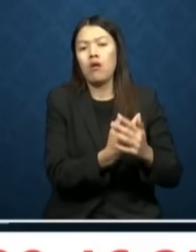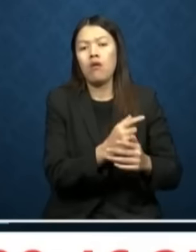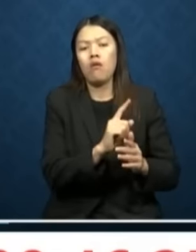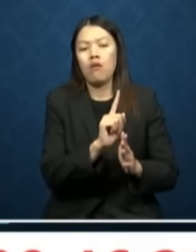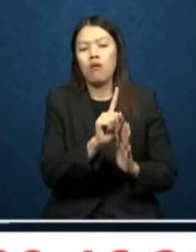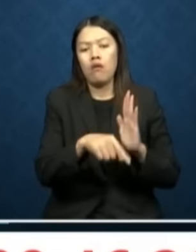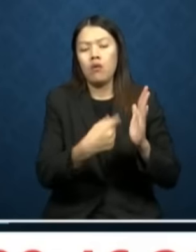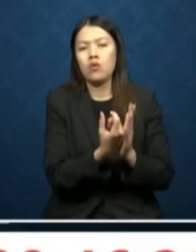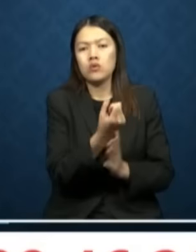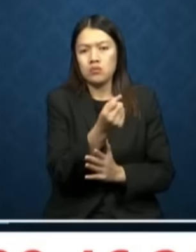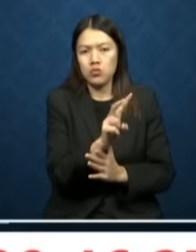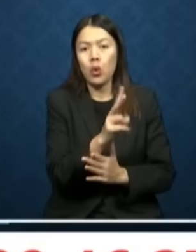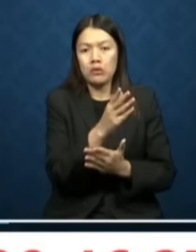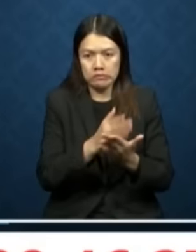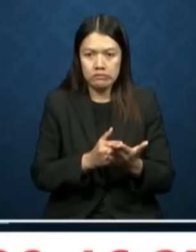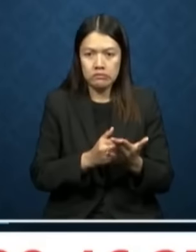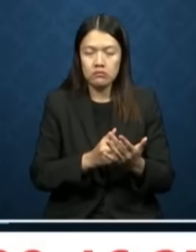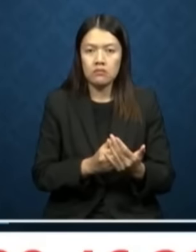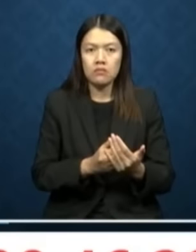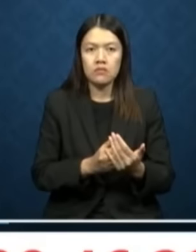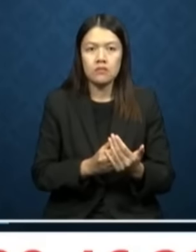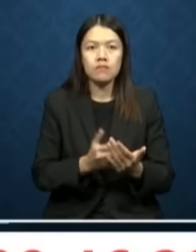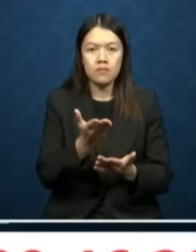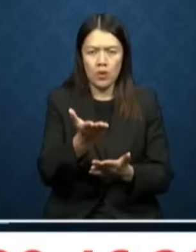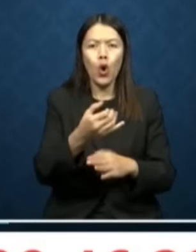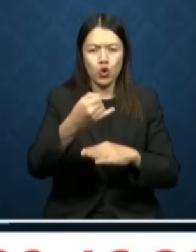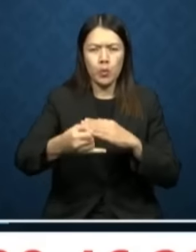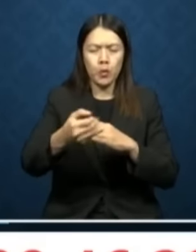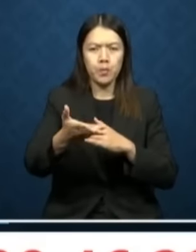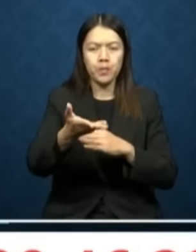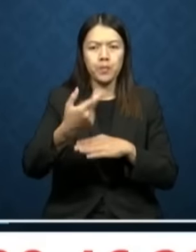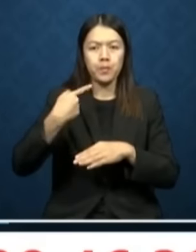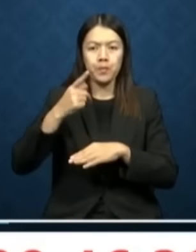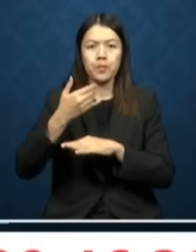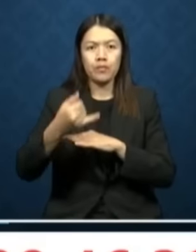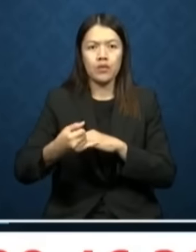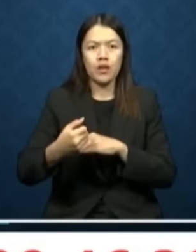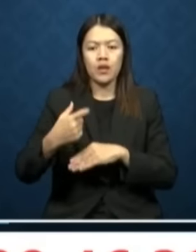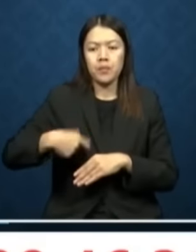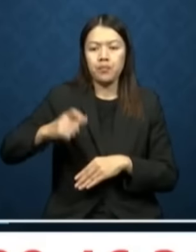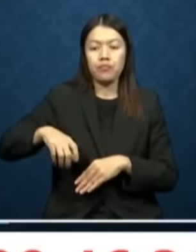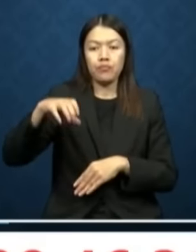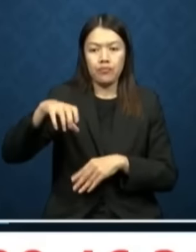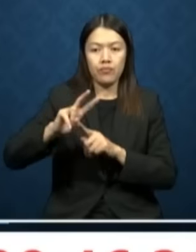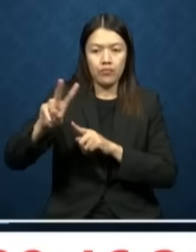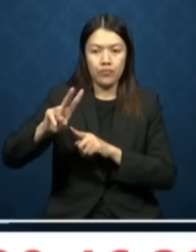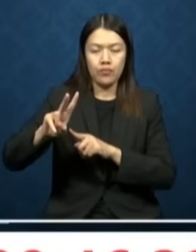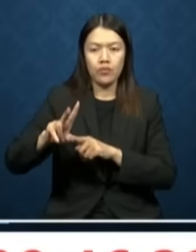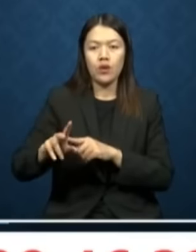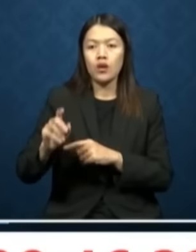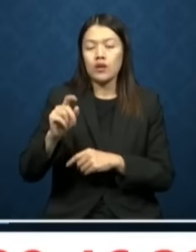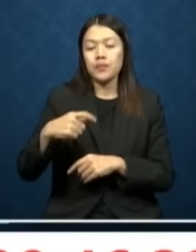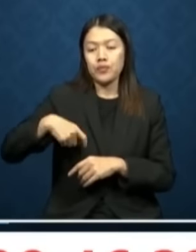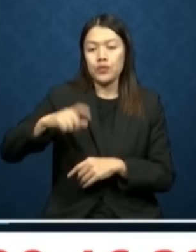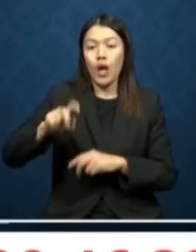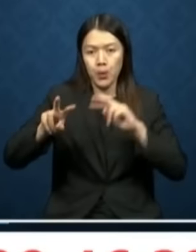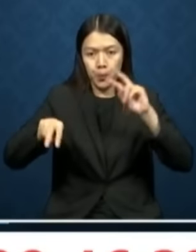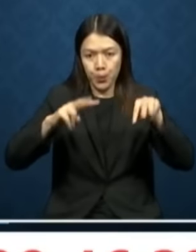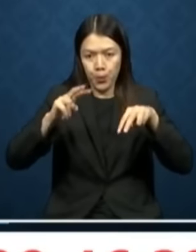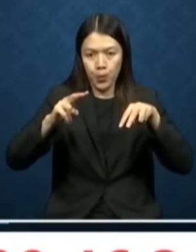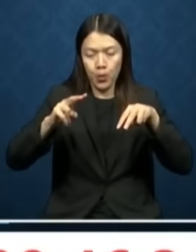งครึ่งศาลที่2ครับ ท่านจบได้แล้วครับ ครับขออนุญาตครับศาลที่2ครับให้ร้องต่อศาลปกครองนะครับที่มี